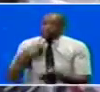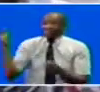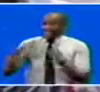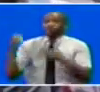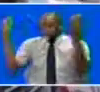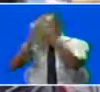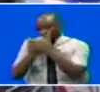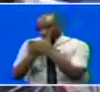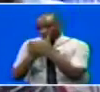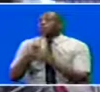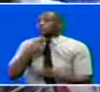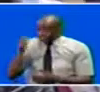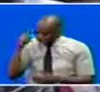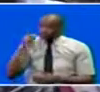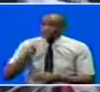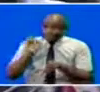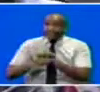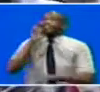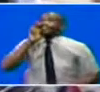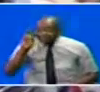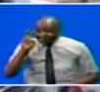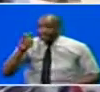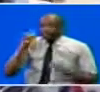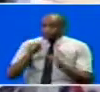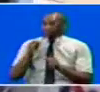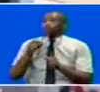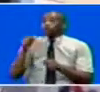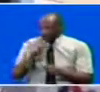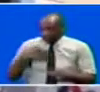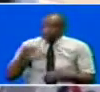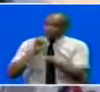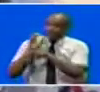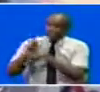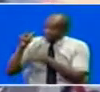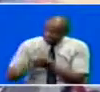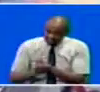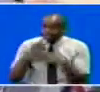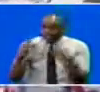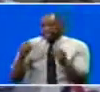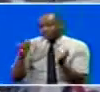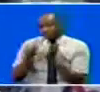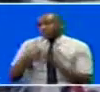usiku. Tungeteka akuje mchana, ndio apewe maidha na wazee wale wa kijiji, ile chida iko hapa. Asante.